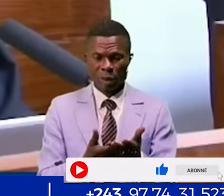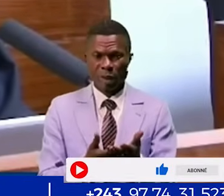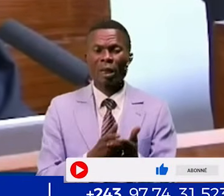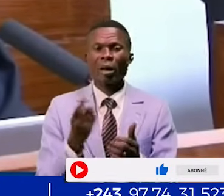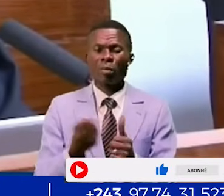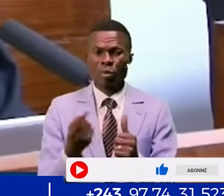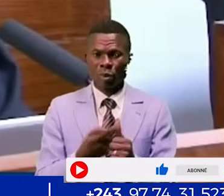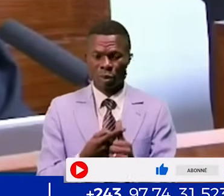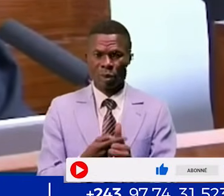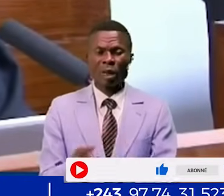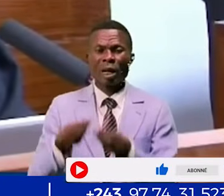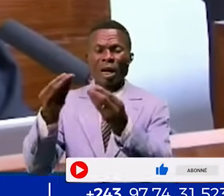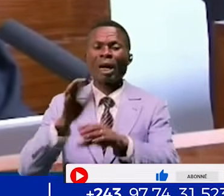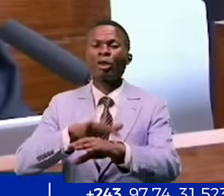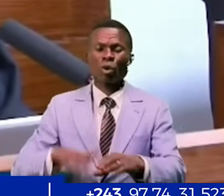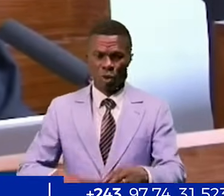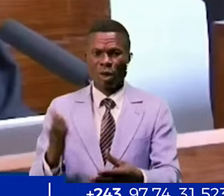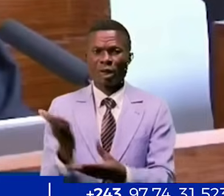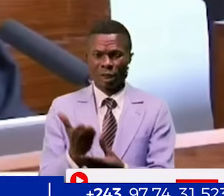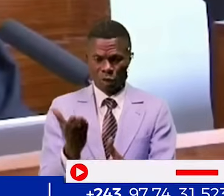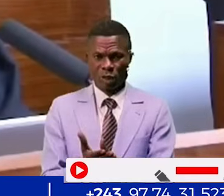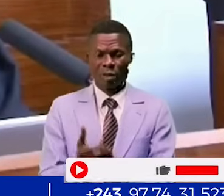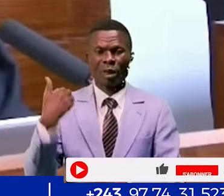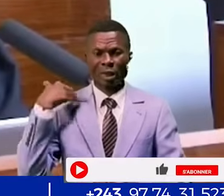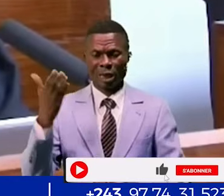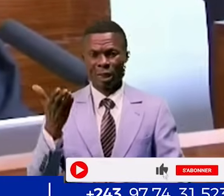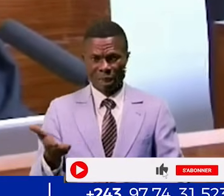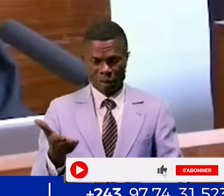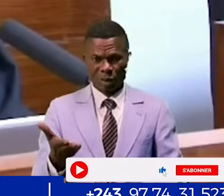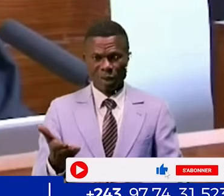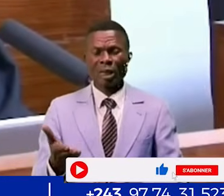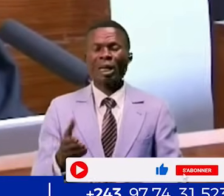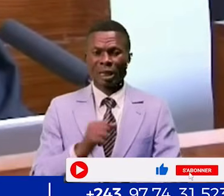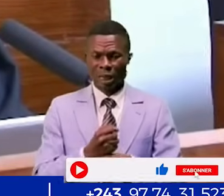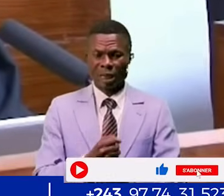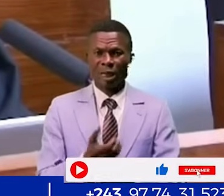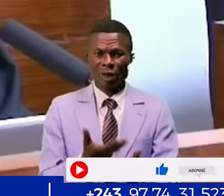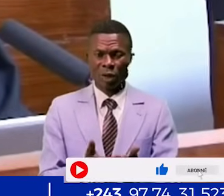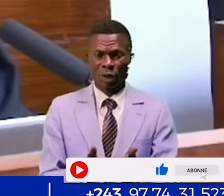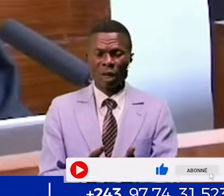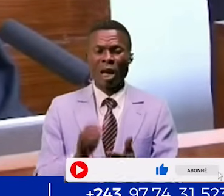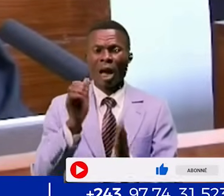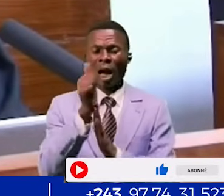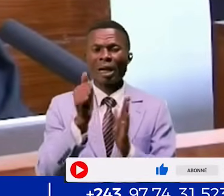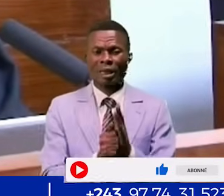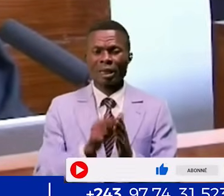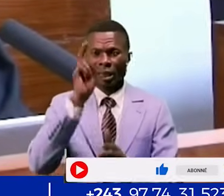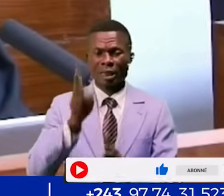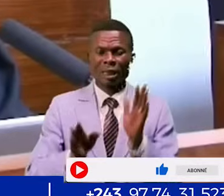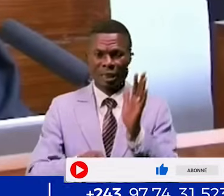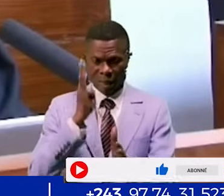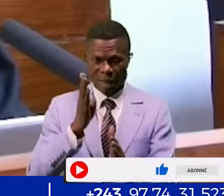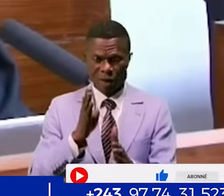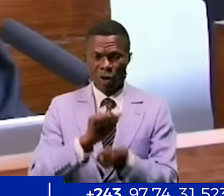à la transmission tardive de ses comptabilités mensuelles à la Cour des comptes, ce qui constitue, au regard de l'article 214 de la loi